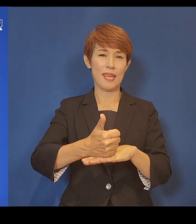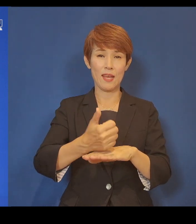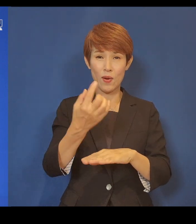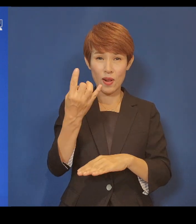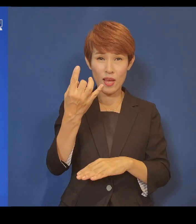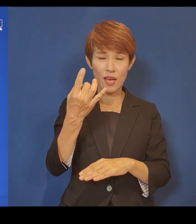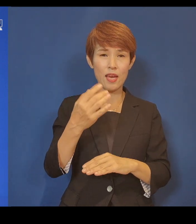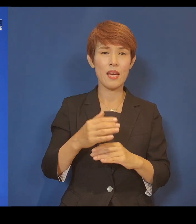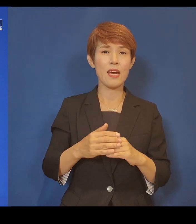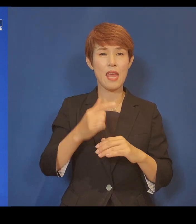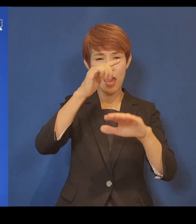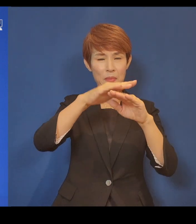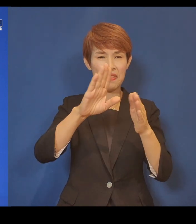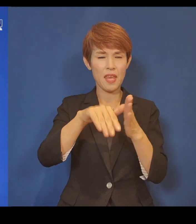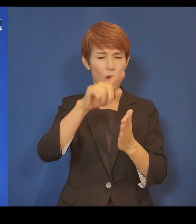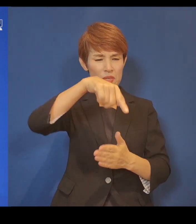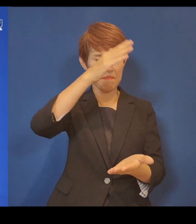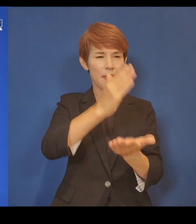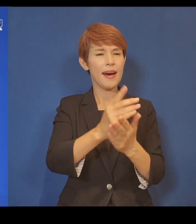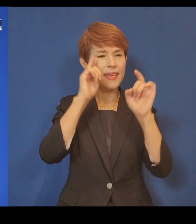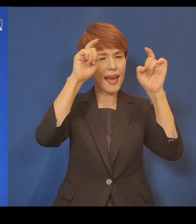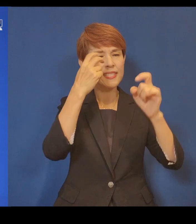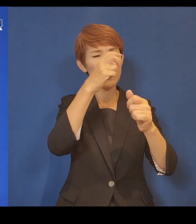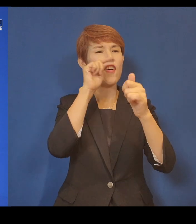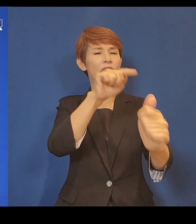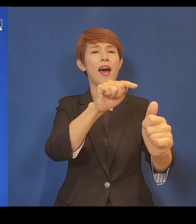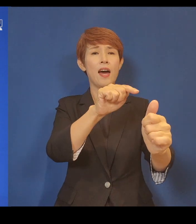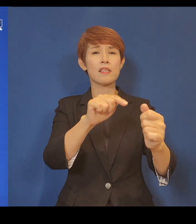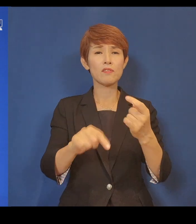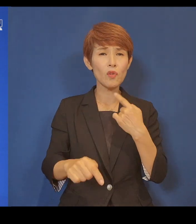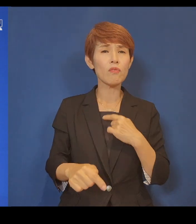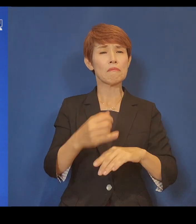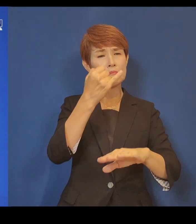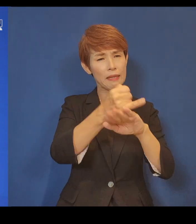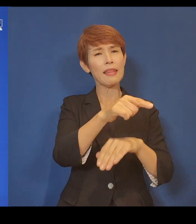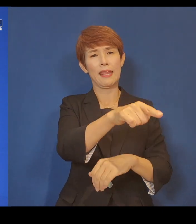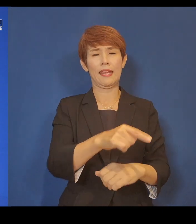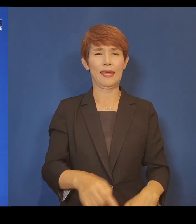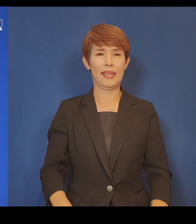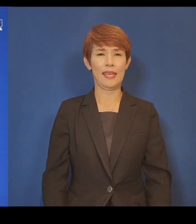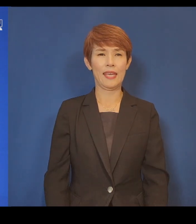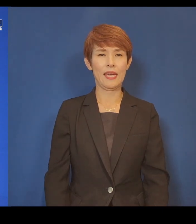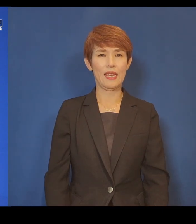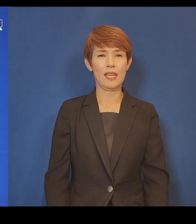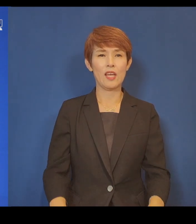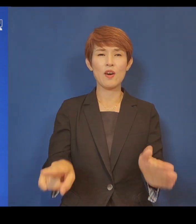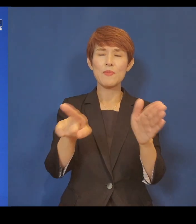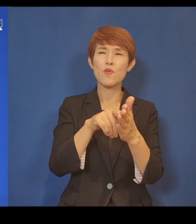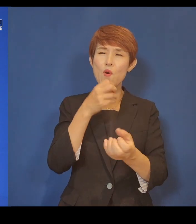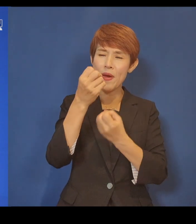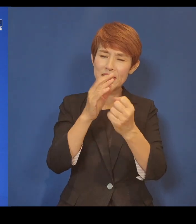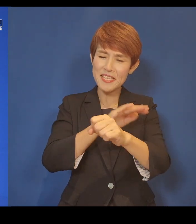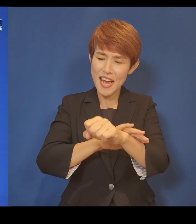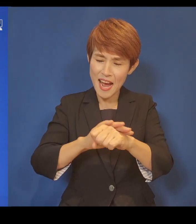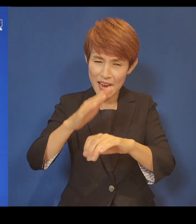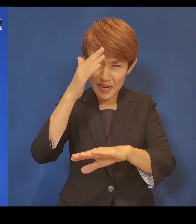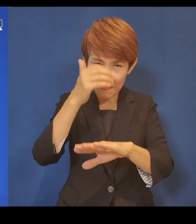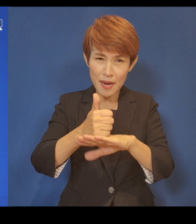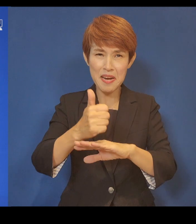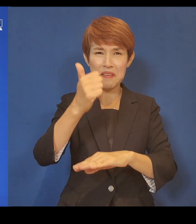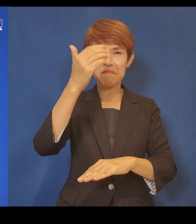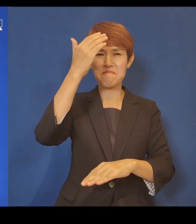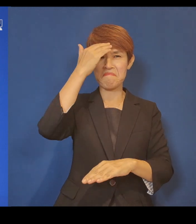없었어요. 가정 예배 때 오지도 말고 너는 양이나 지켜라 이랬어요. 또 믿음 고백 잘해가지고